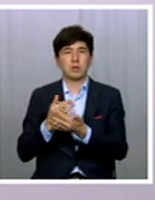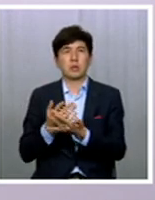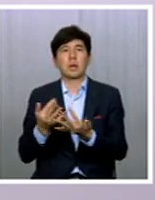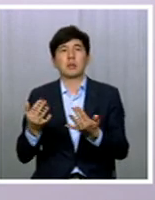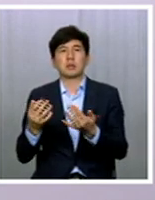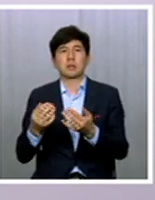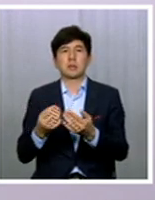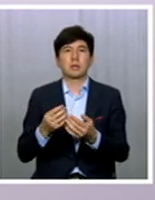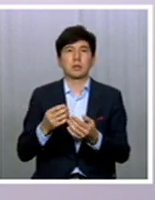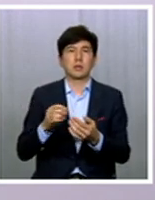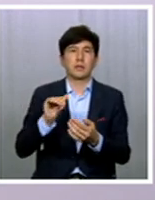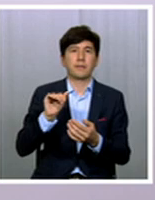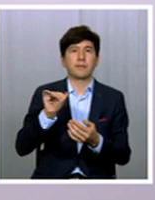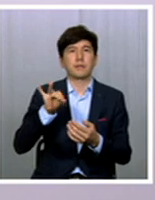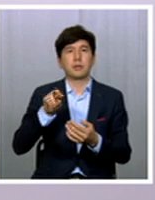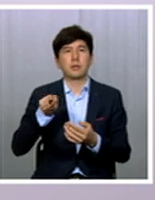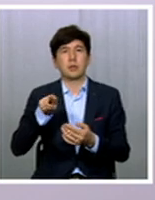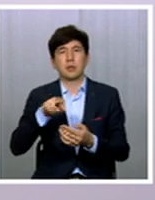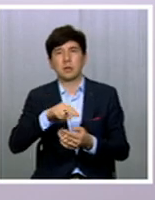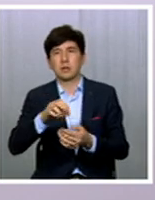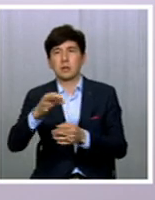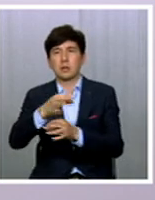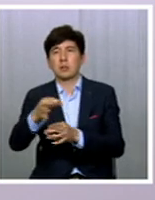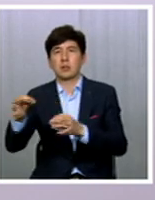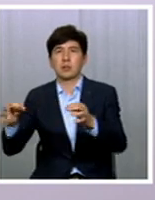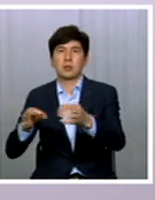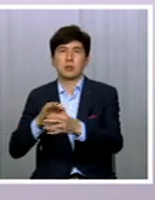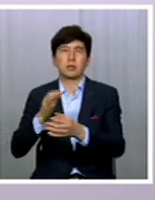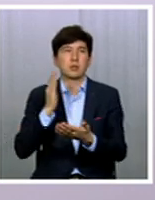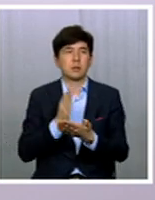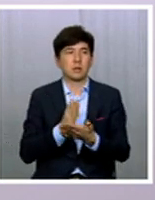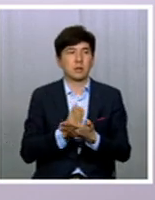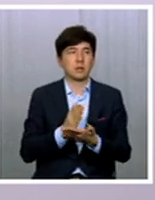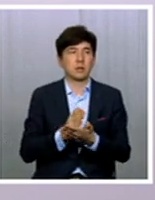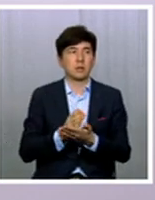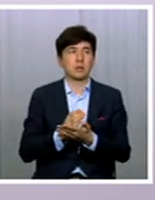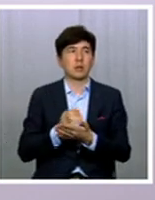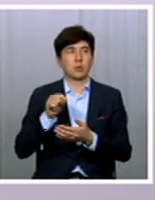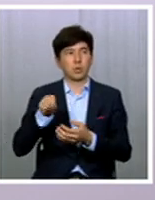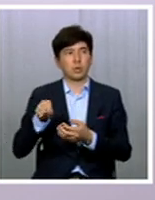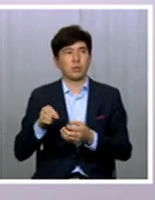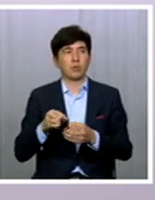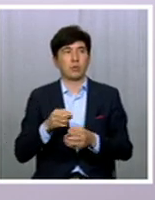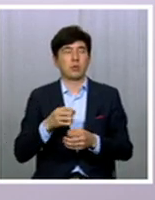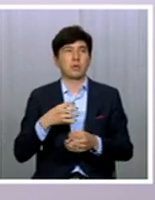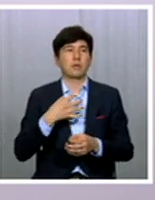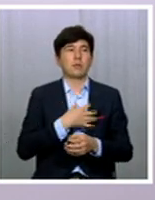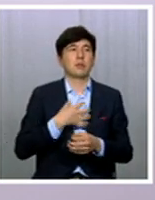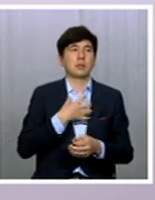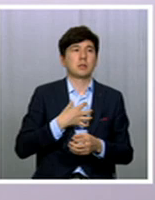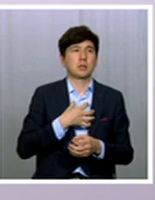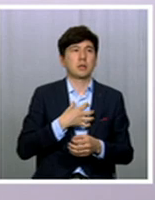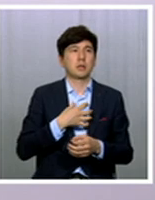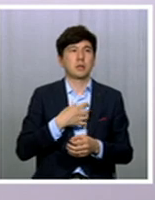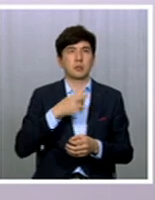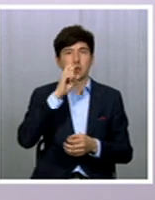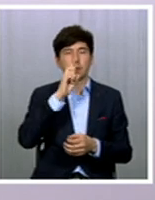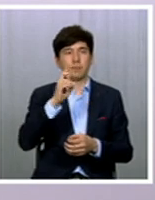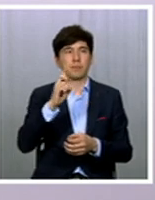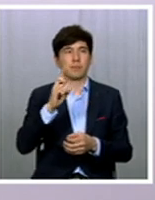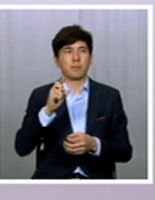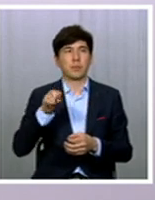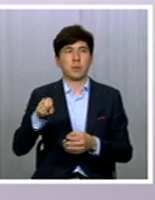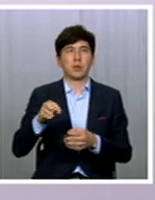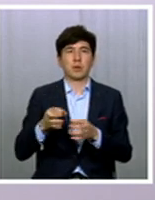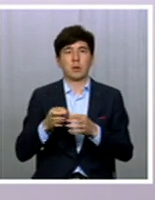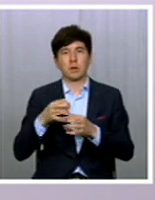басқа мемлекеттерде ашылуы мүмкін. Сәйкесінше негізгі өндірілген өнім басты негізгі мемлекеттен қосалқы мемлекеттерге,